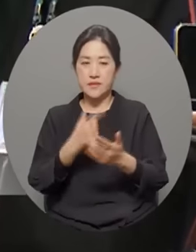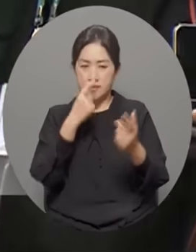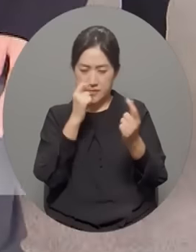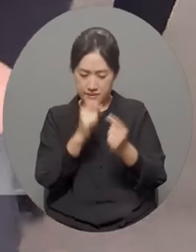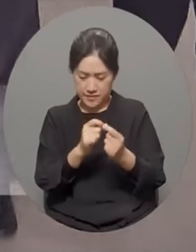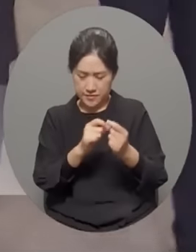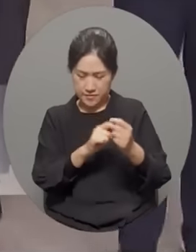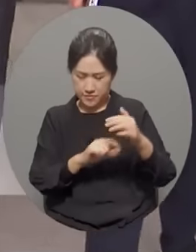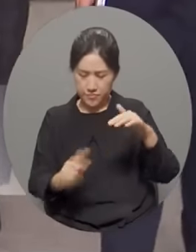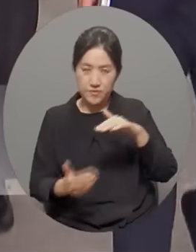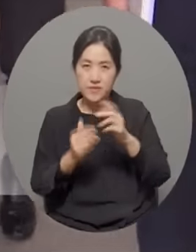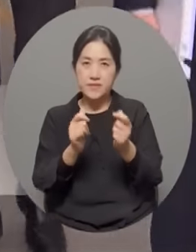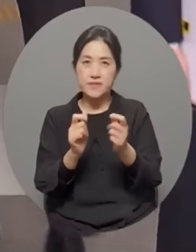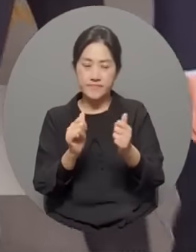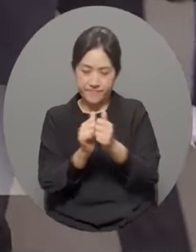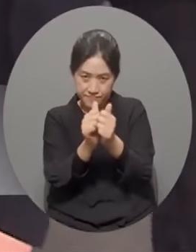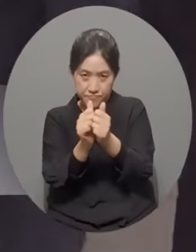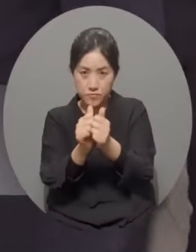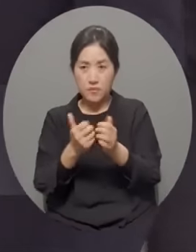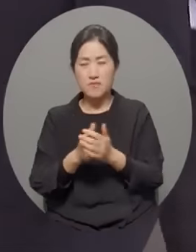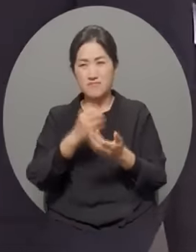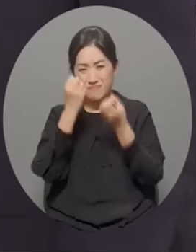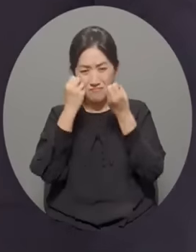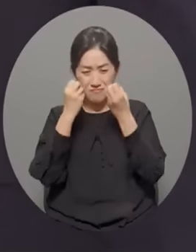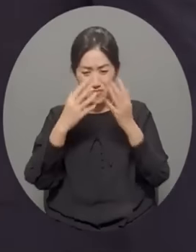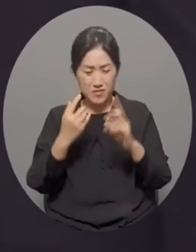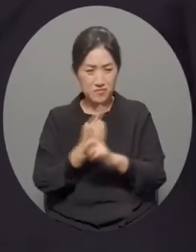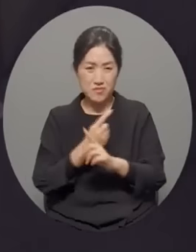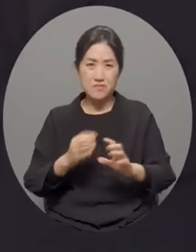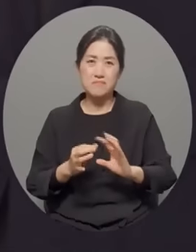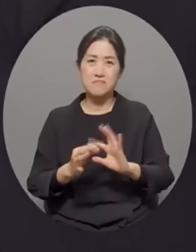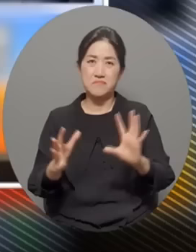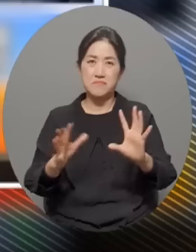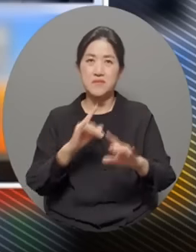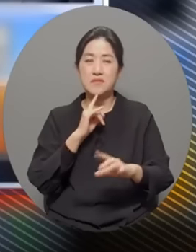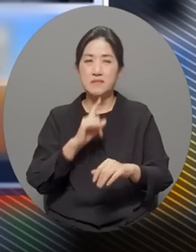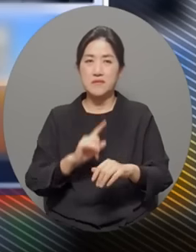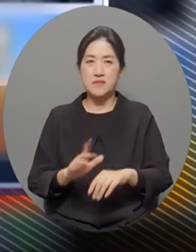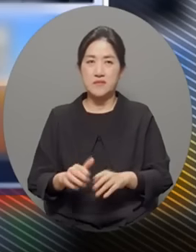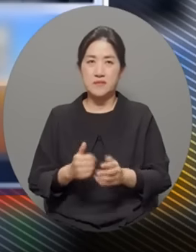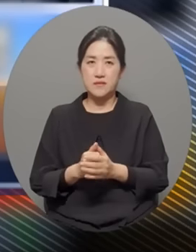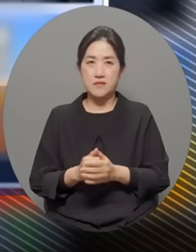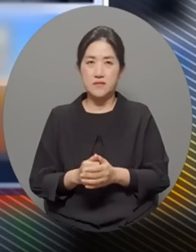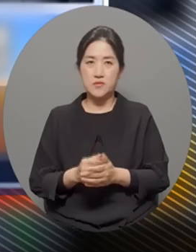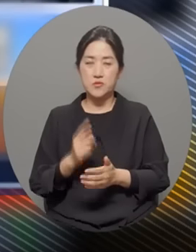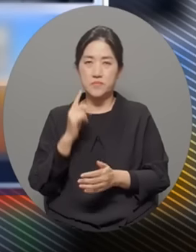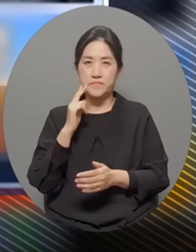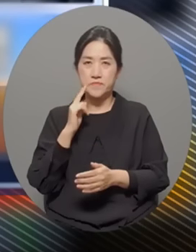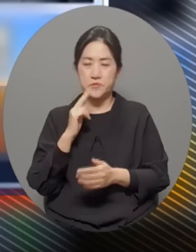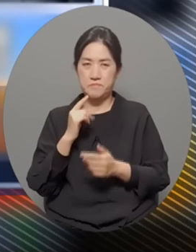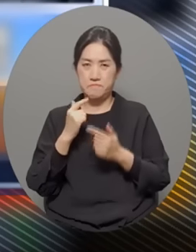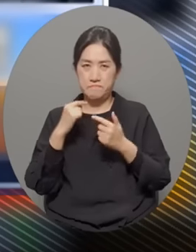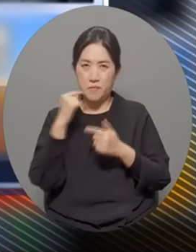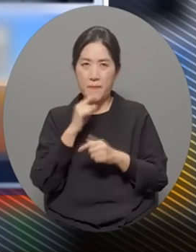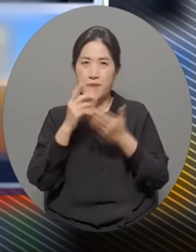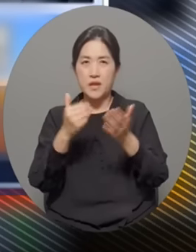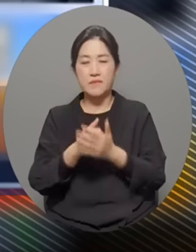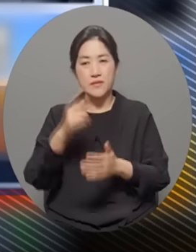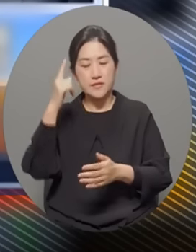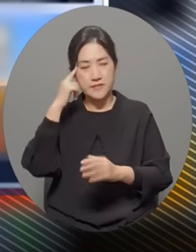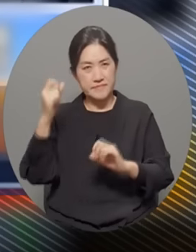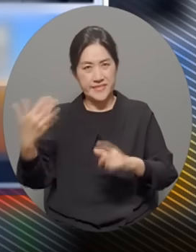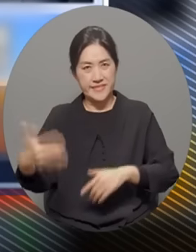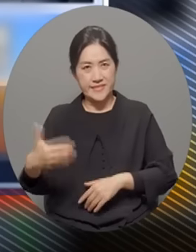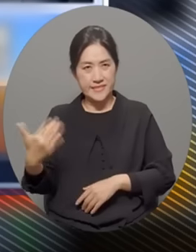측근이라 신간은 거리가 멀다는 비판이 불가피합니다 말씀을 좀 과하게 드리면 아직 정신을 못 차린